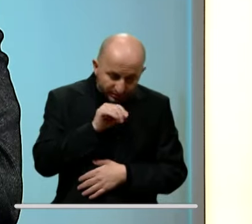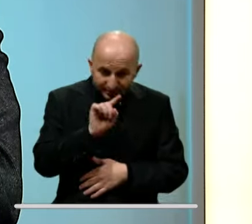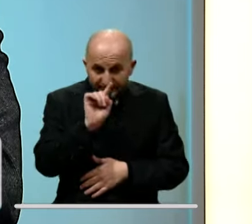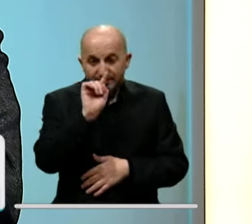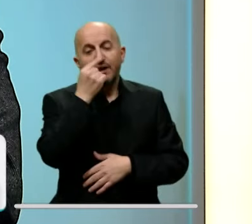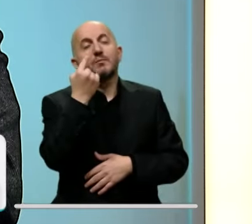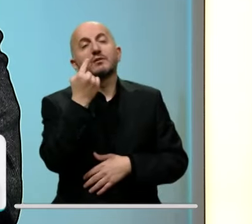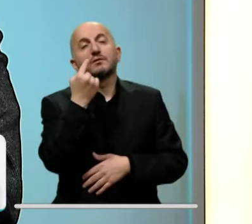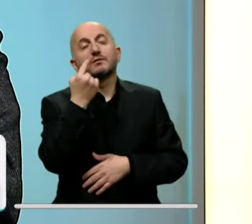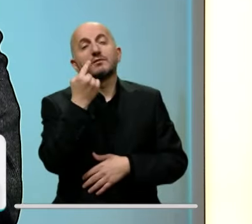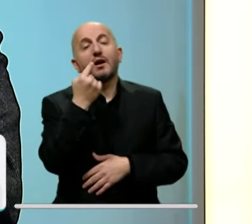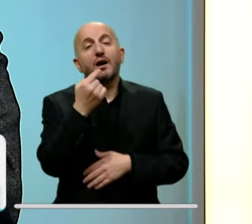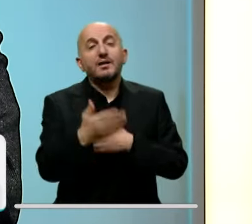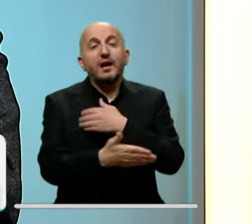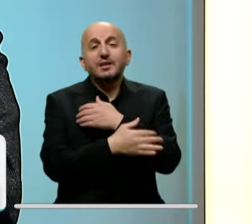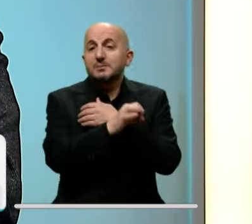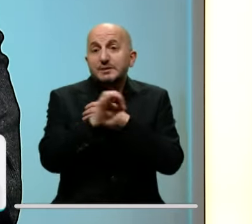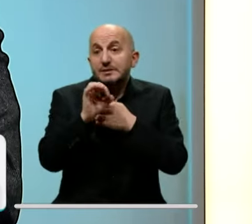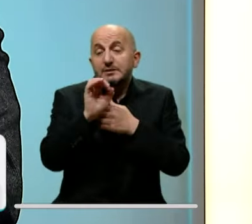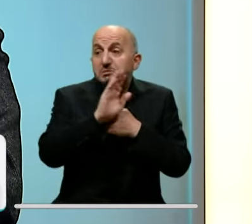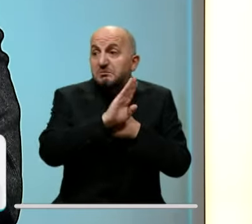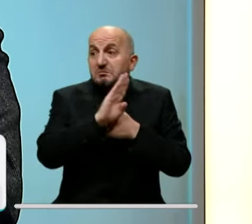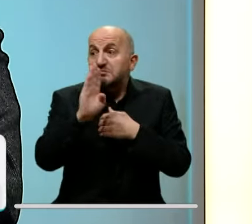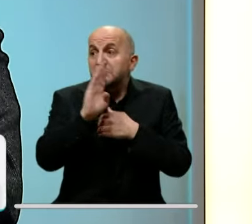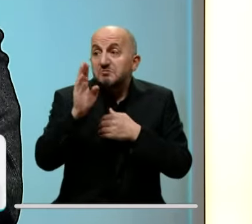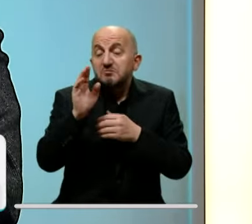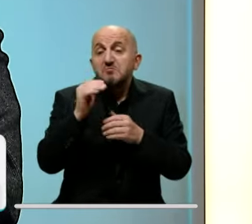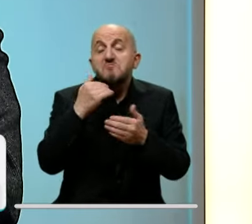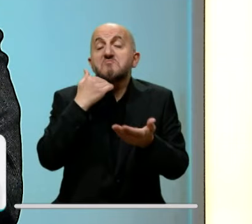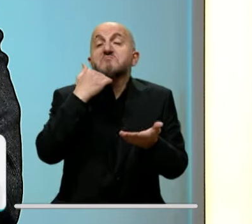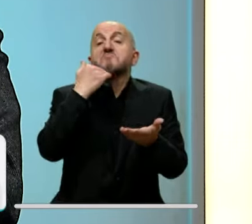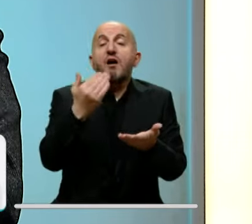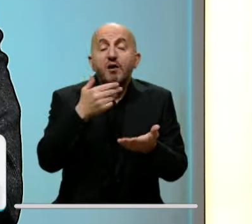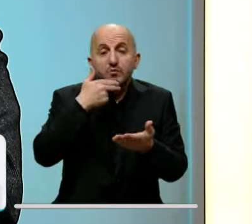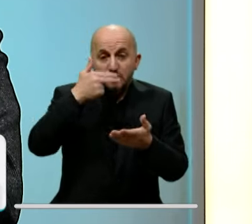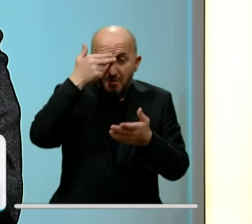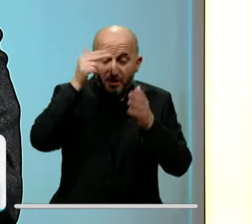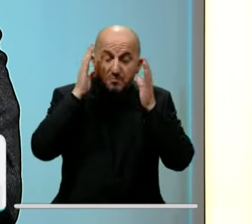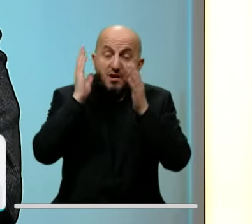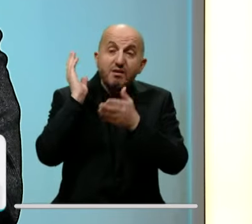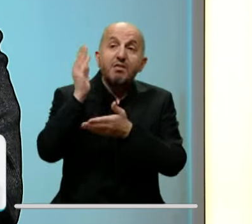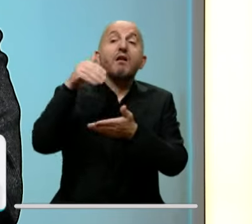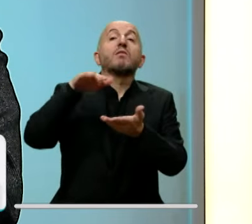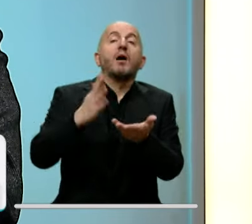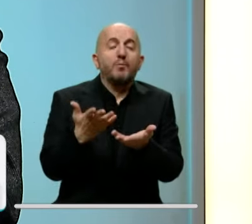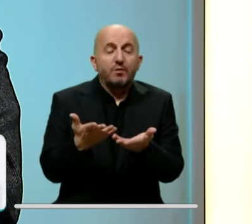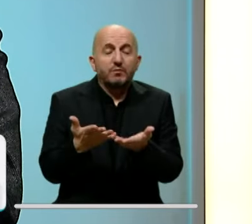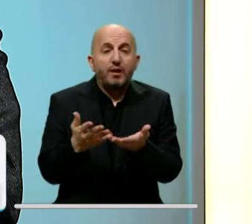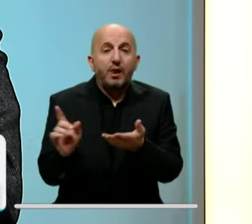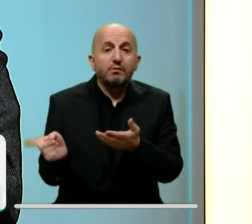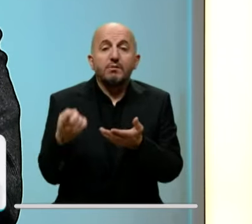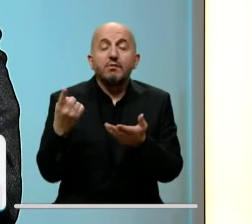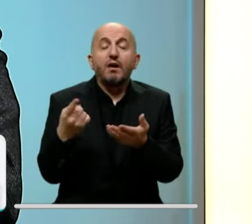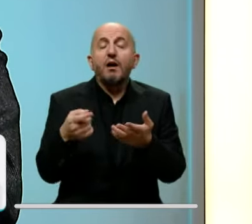başına eee refakatsiz bir şekilde Eee Cuma namazına gidemiyorsa o kişi Eee